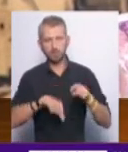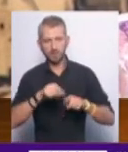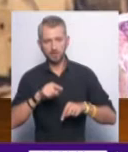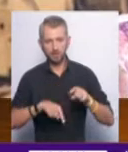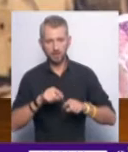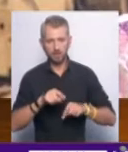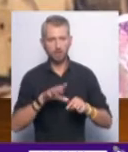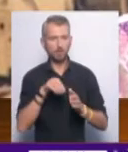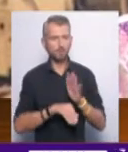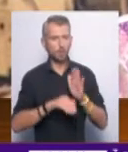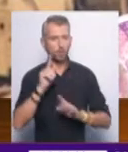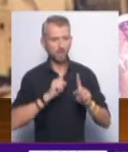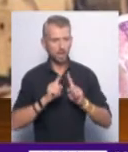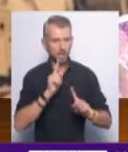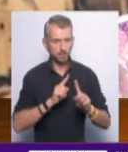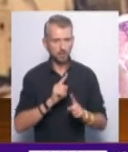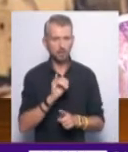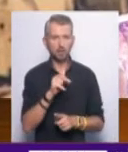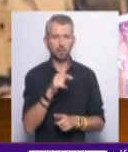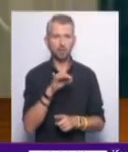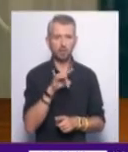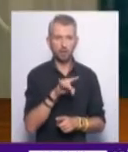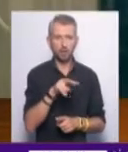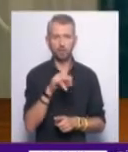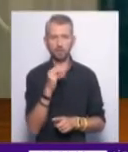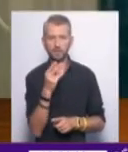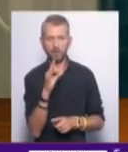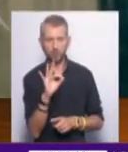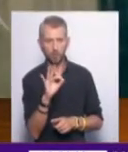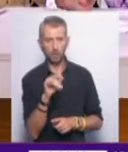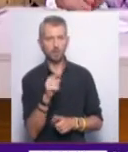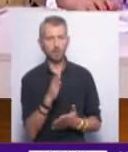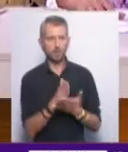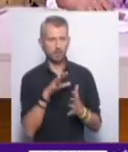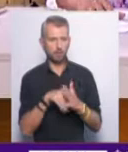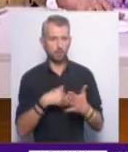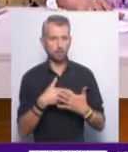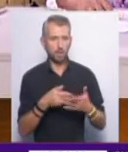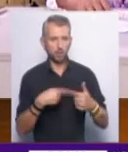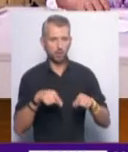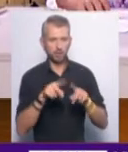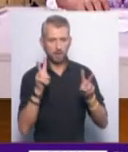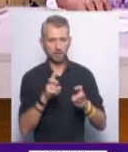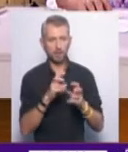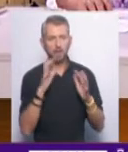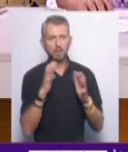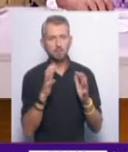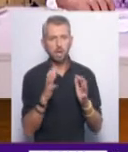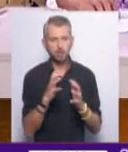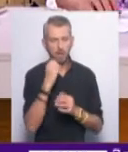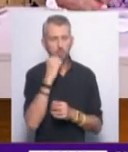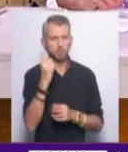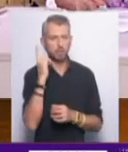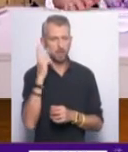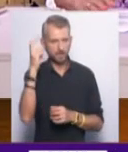в Верховній Раді Ігор Луценко, який є в громадській організації «Збережемо стародавній Київ». Угу.